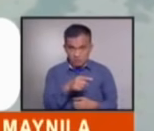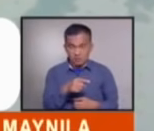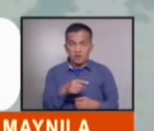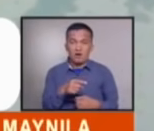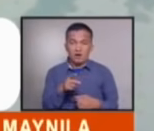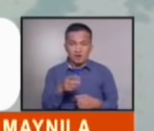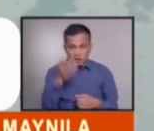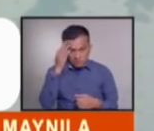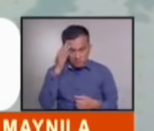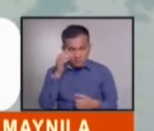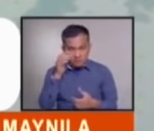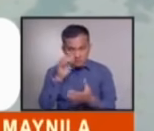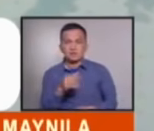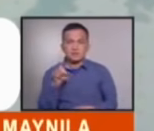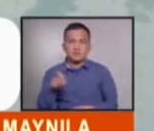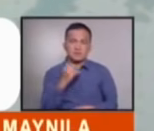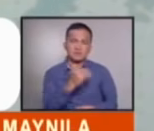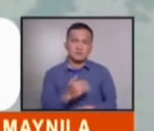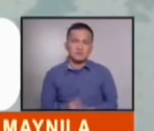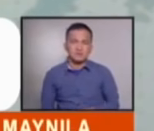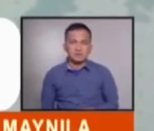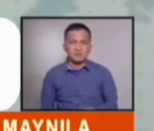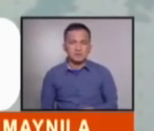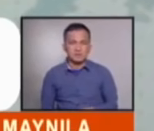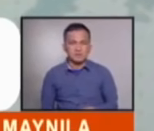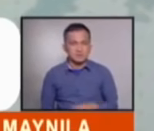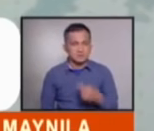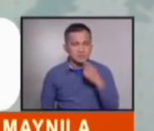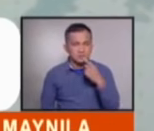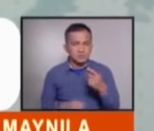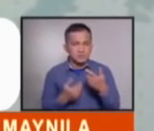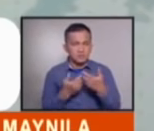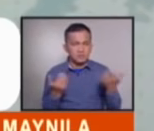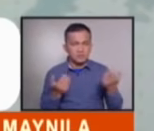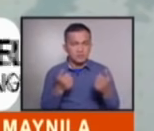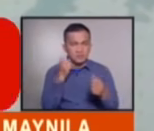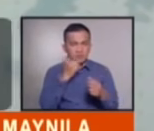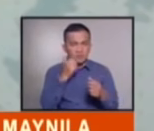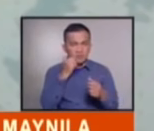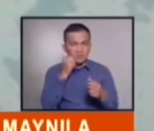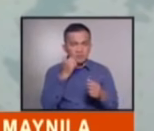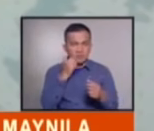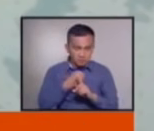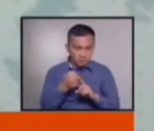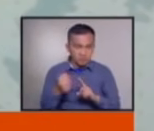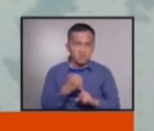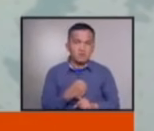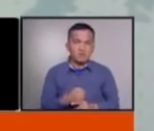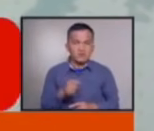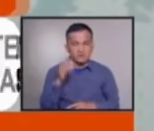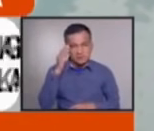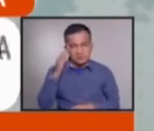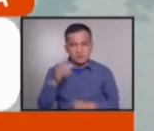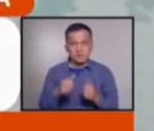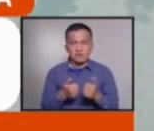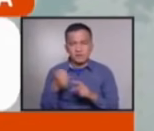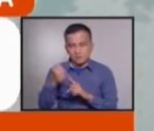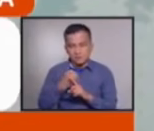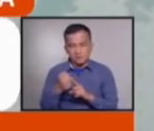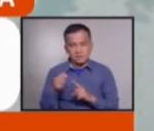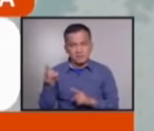alam mo may asawa, dapat umiwas ka. Hindi, sabi na po, nahiwalay po, sir. Kasi lagi daw yung po yung nalalaga, namubugbog po. Sir, paano mambugbog